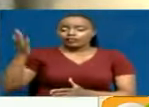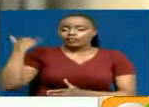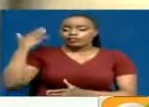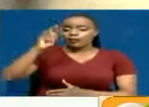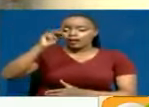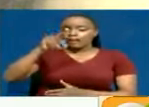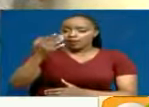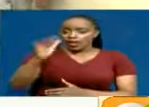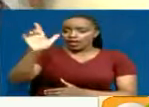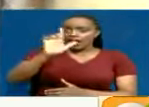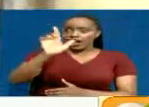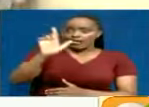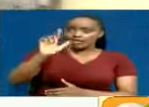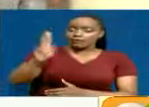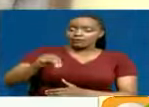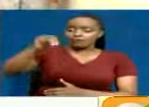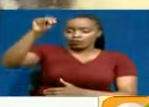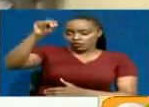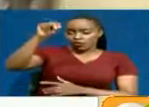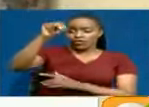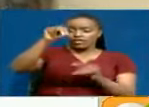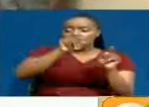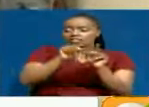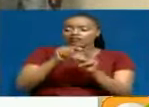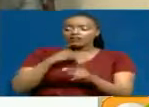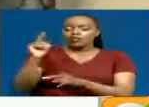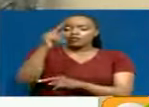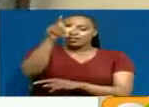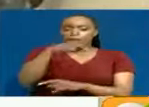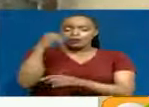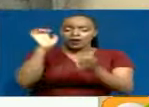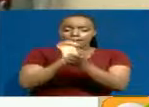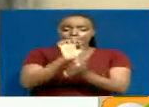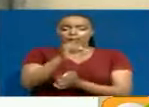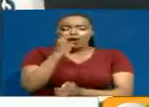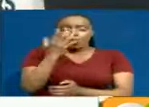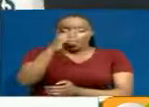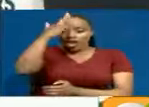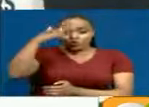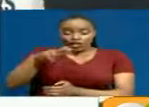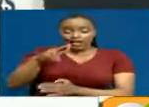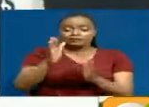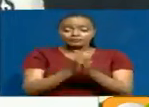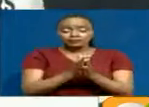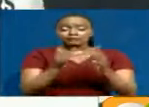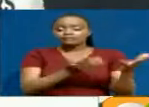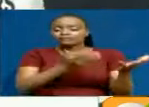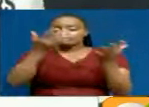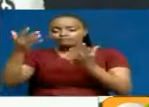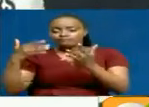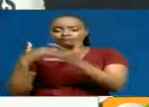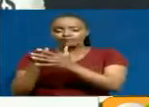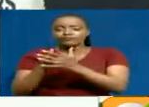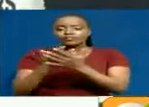Aliyekuwa mbunge wa Laikipia Kaskazini Mathew Lempurkel alikuwa wa kwanza kukamatwa nyumbani kwake Rongai na kusafirishwa hadi